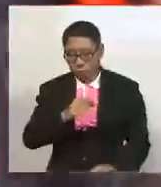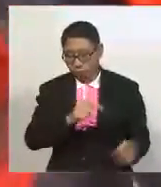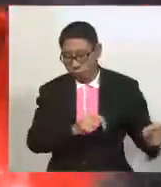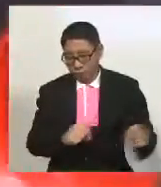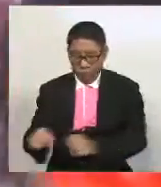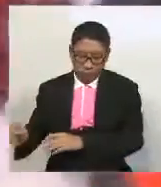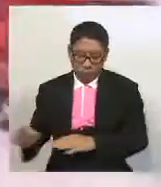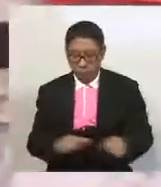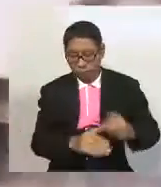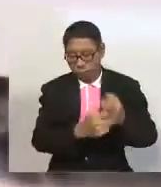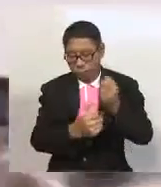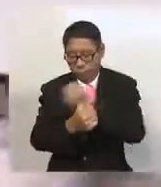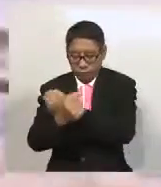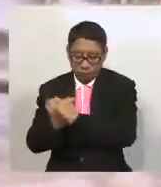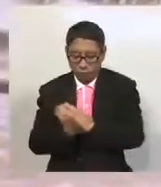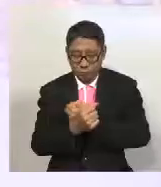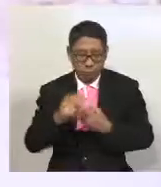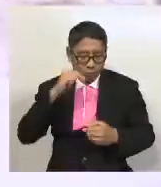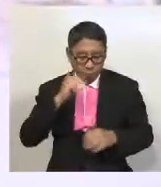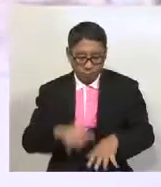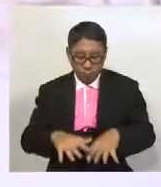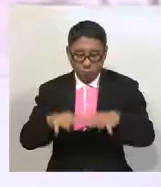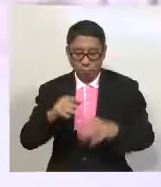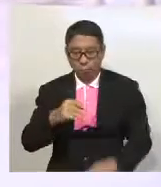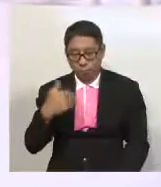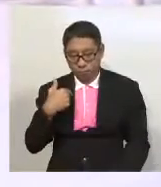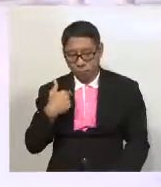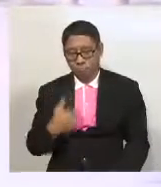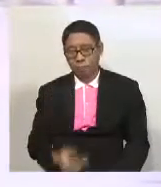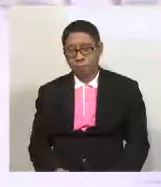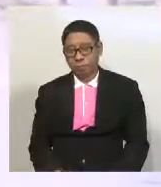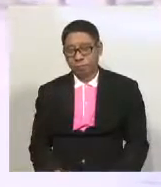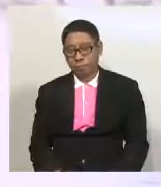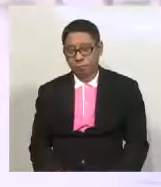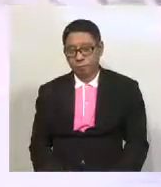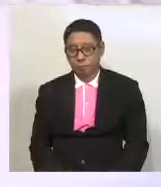รียมพร้อมรับมือกับสถานการณ์อุทกภัยเอาไว้ด้วยค่ะ